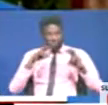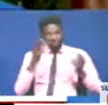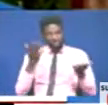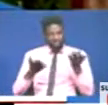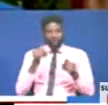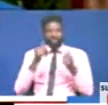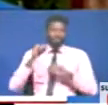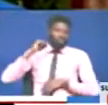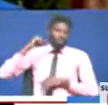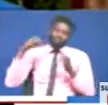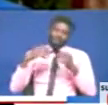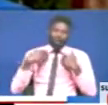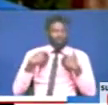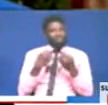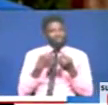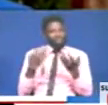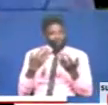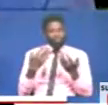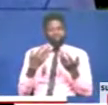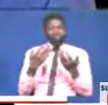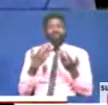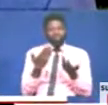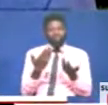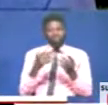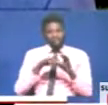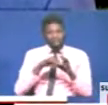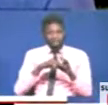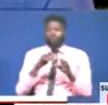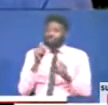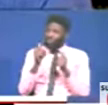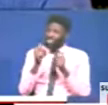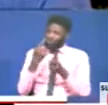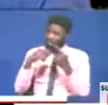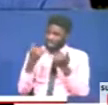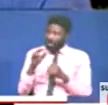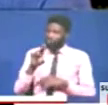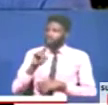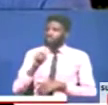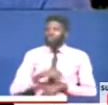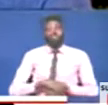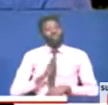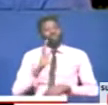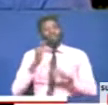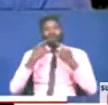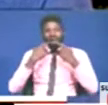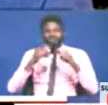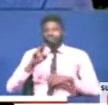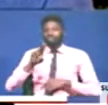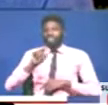wengi. Ukiangalia chama chenye kiki kuna wabunge wengi ni UDA. Is going to declare UDA as a party, ODM as